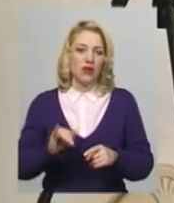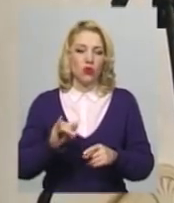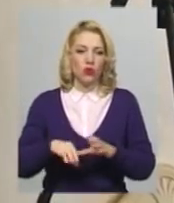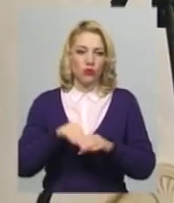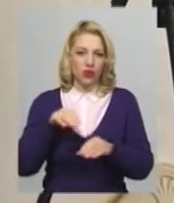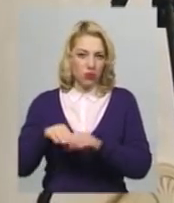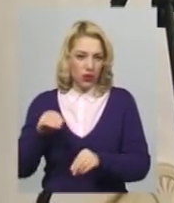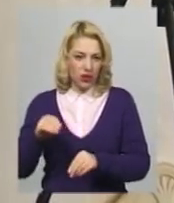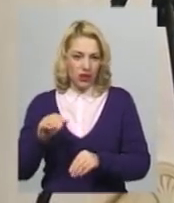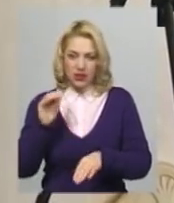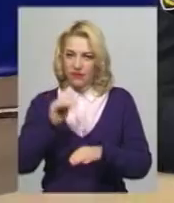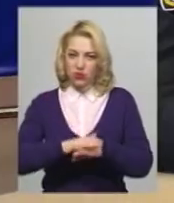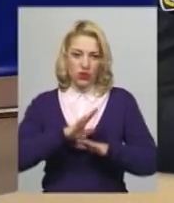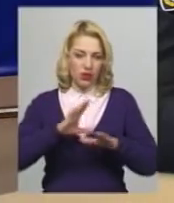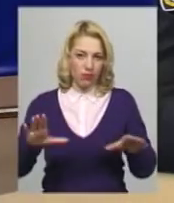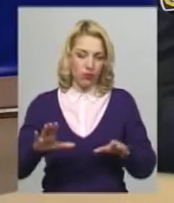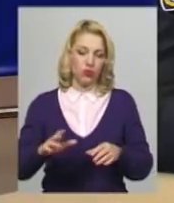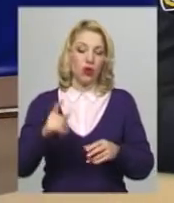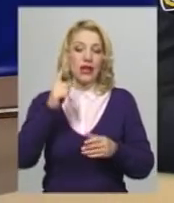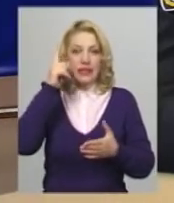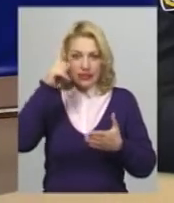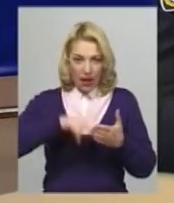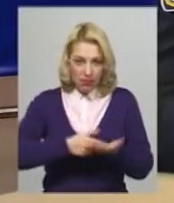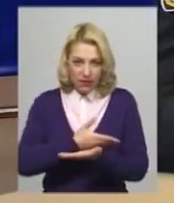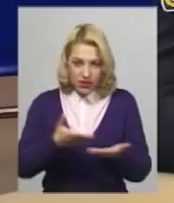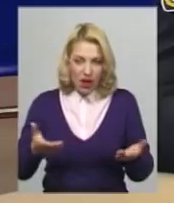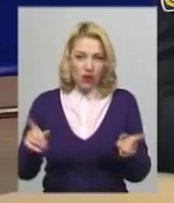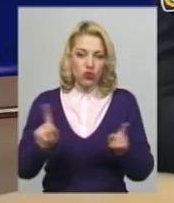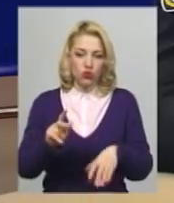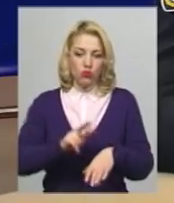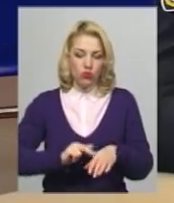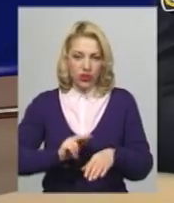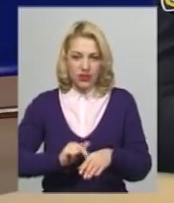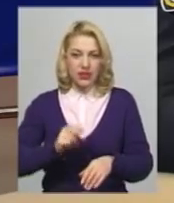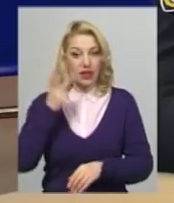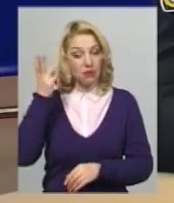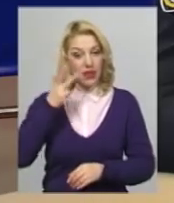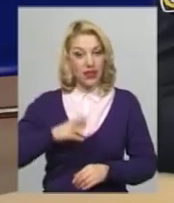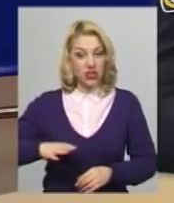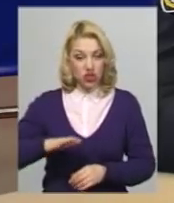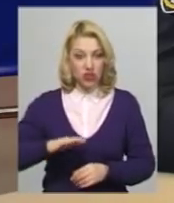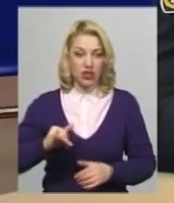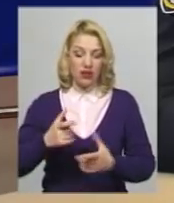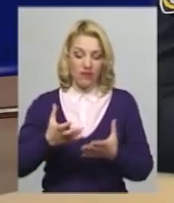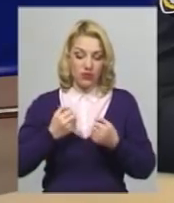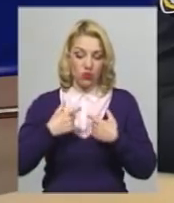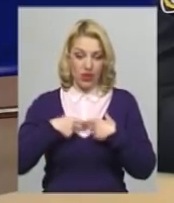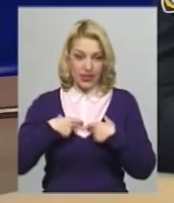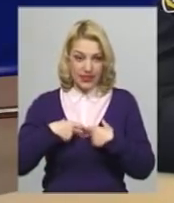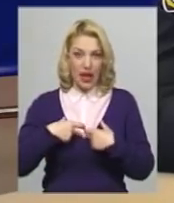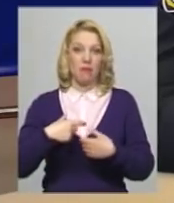процесу зафіксовано не було. Запевняю, що поліція Хмельниччини, і візьму на себе таку